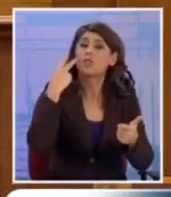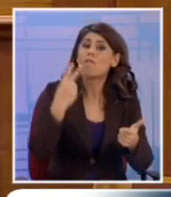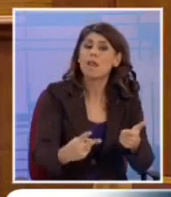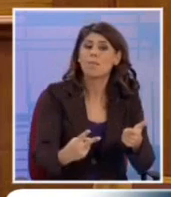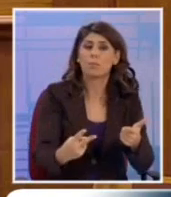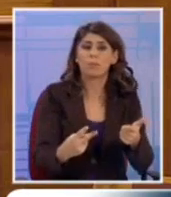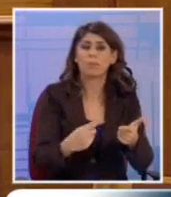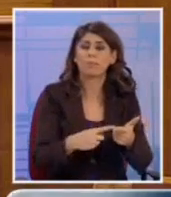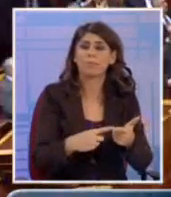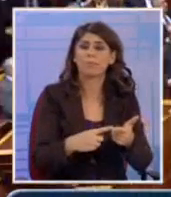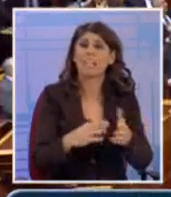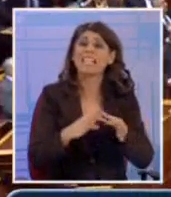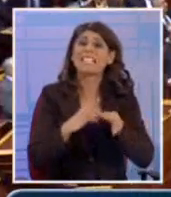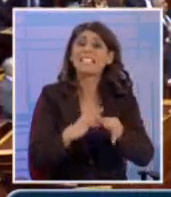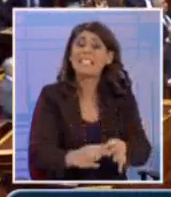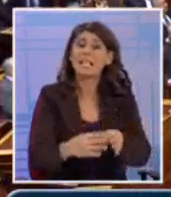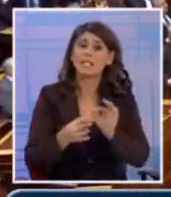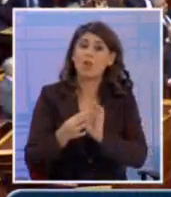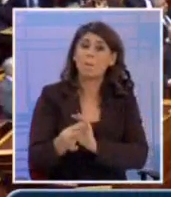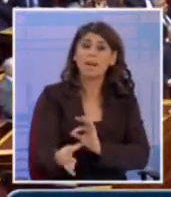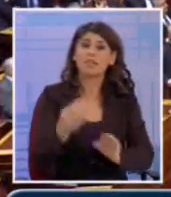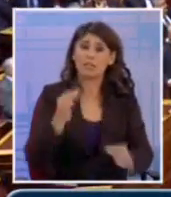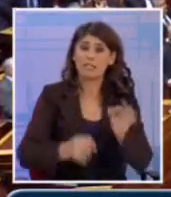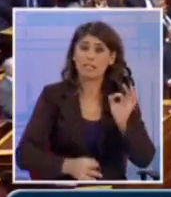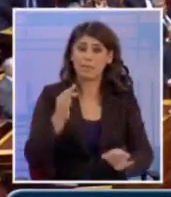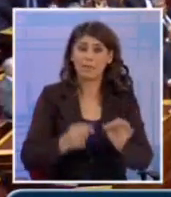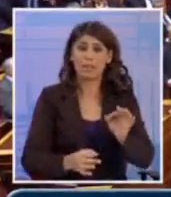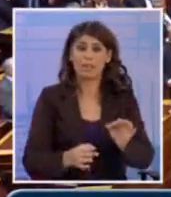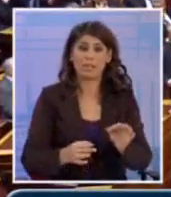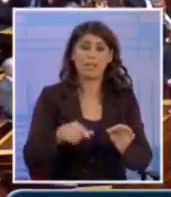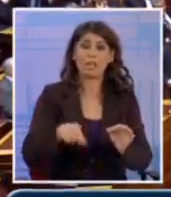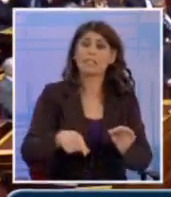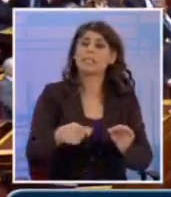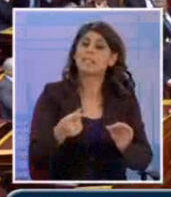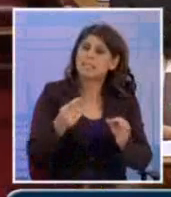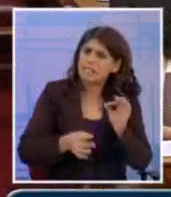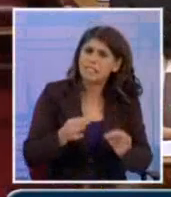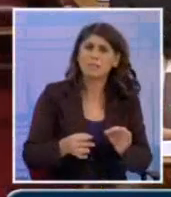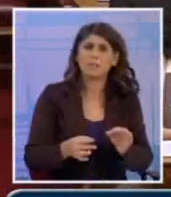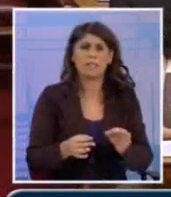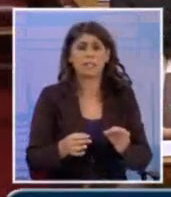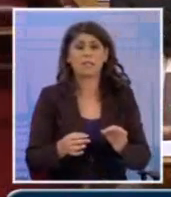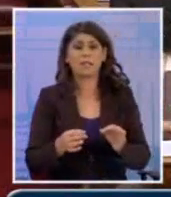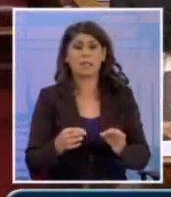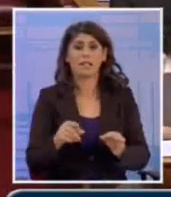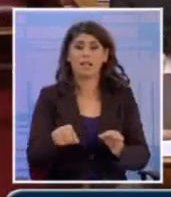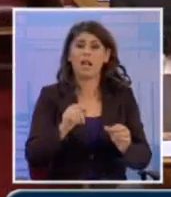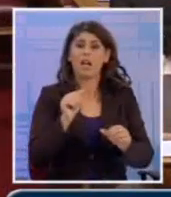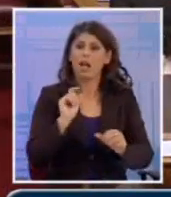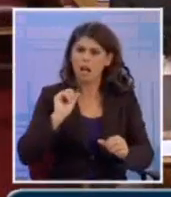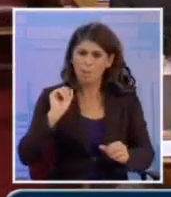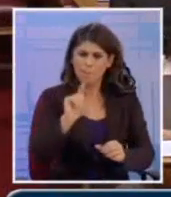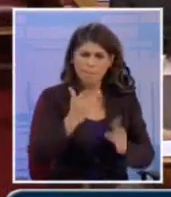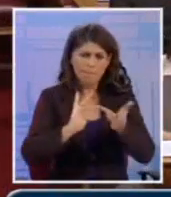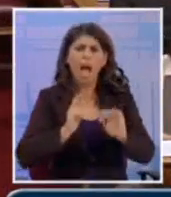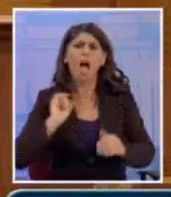στη συνέχιση των μέτρων και τη συζήτηση. Το βλέπουμε και στην αύξηση ανταλλαγών email